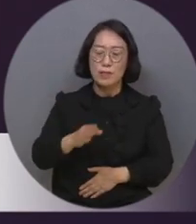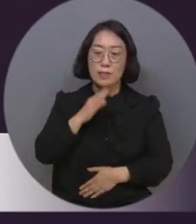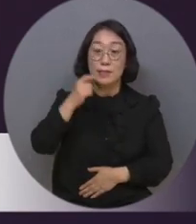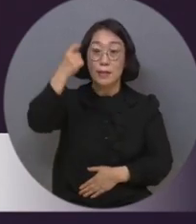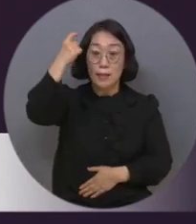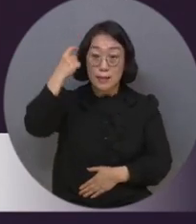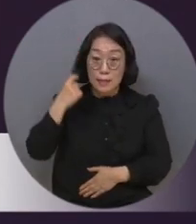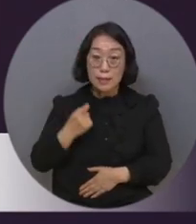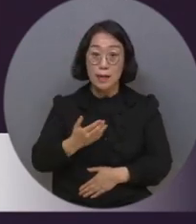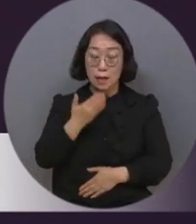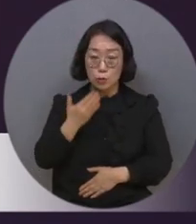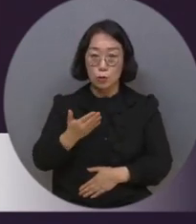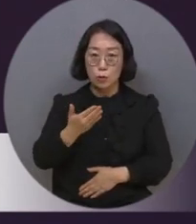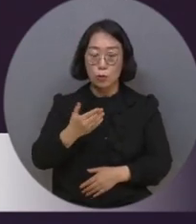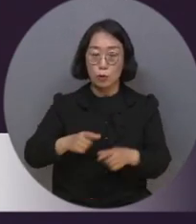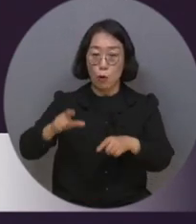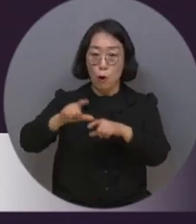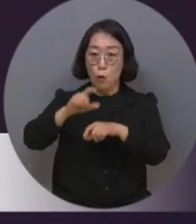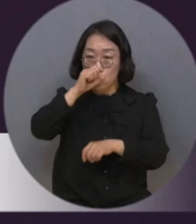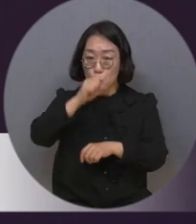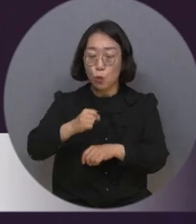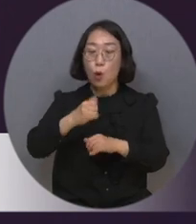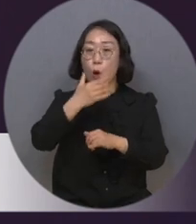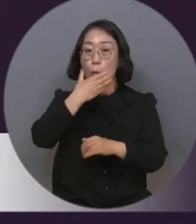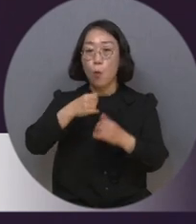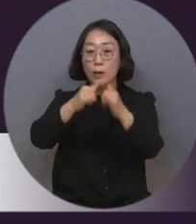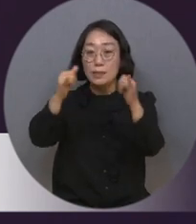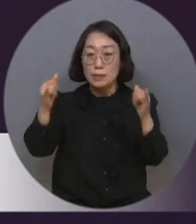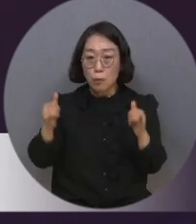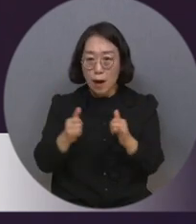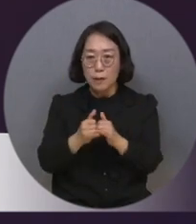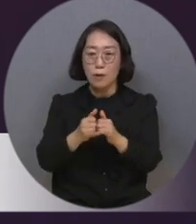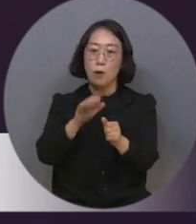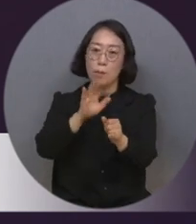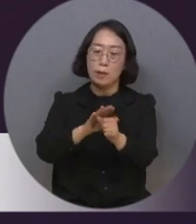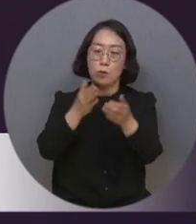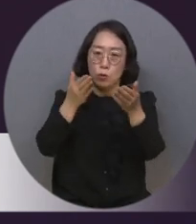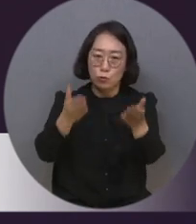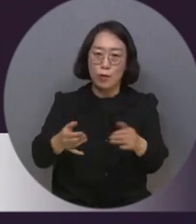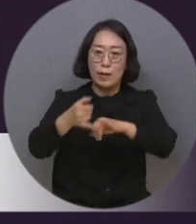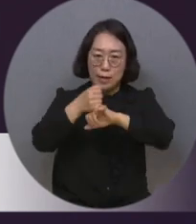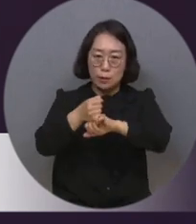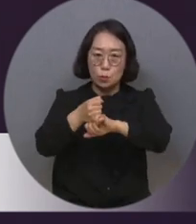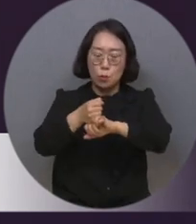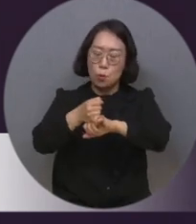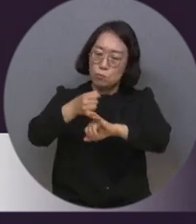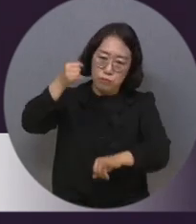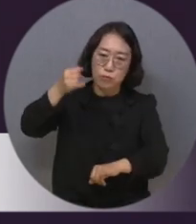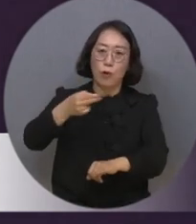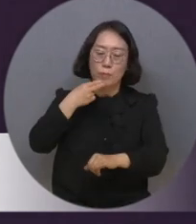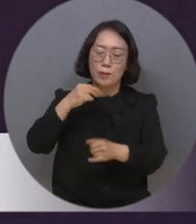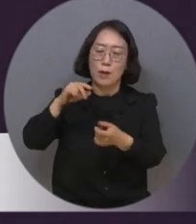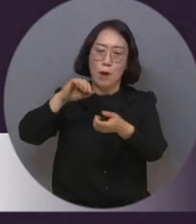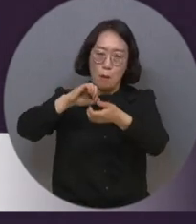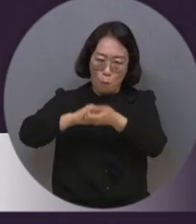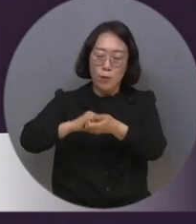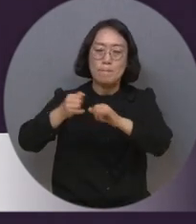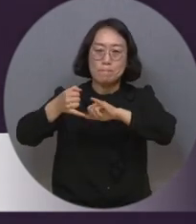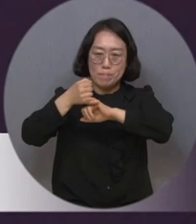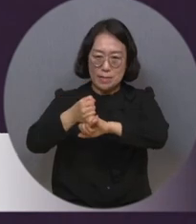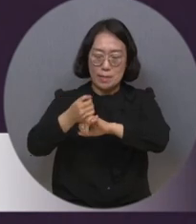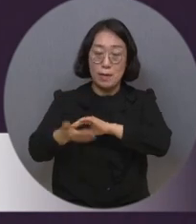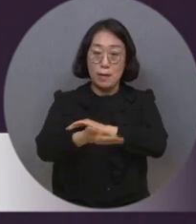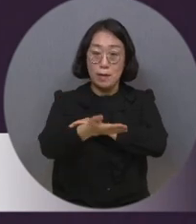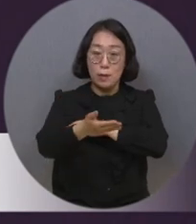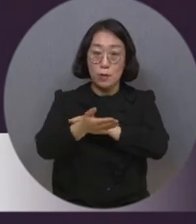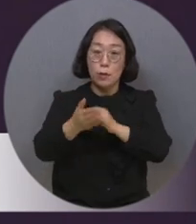있는 더 나은 복지 환경을 만들겠다는 약속 반드시 지키겠습니다. 오로지 클라이언트의